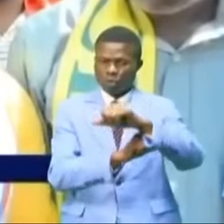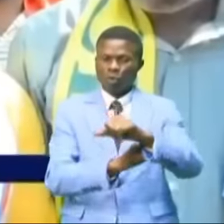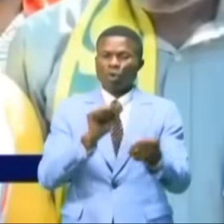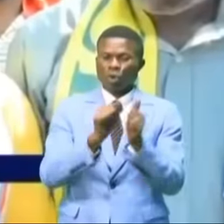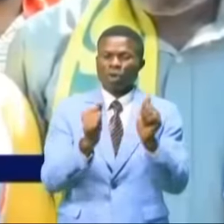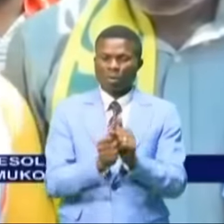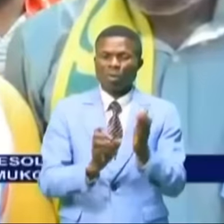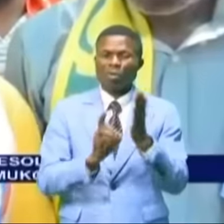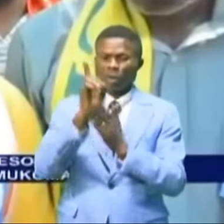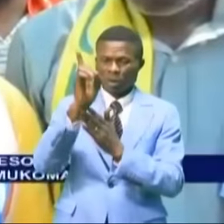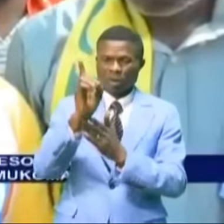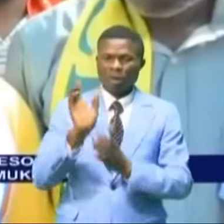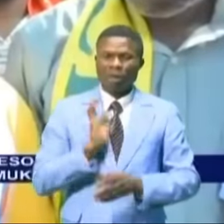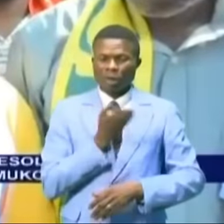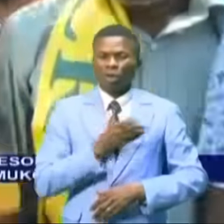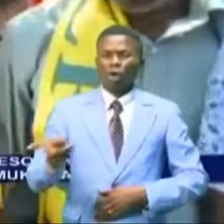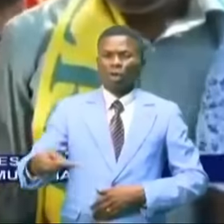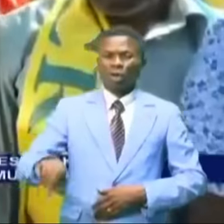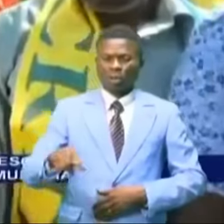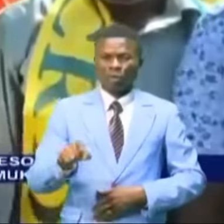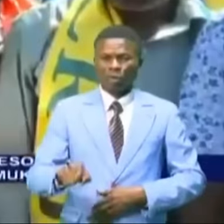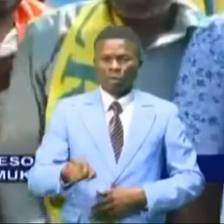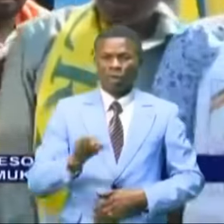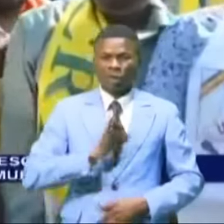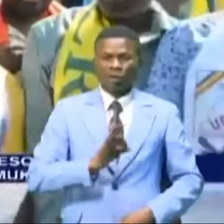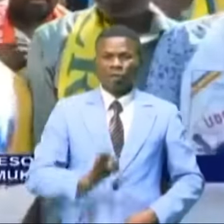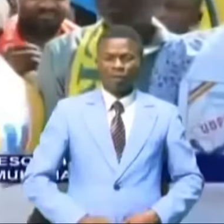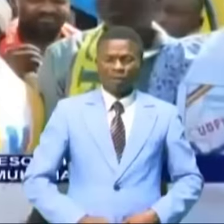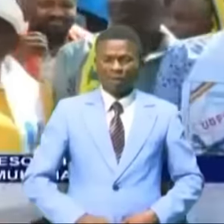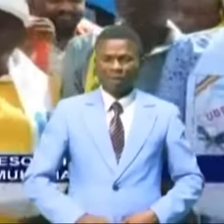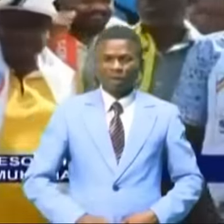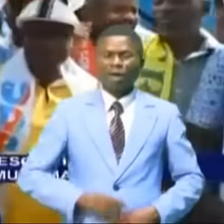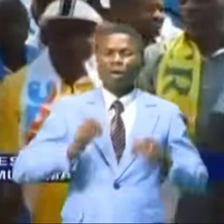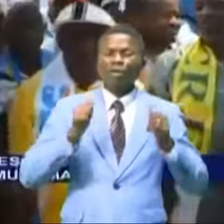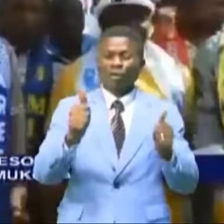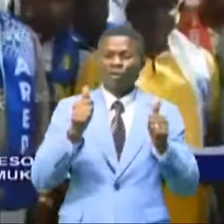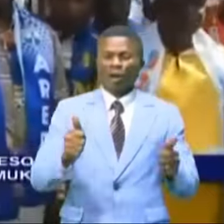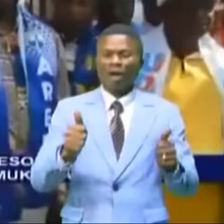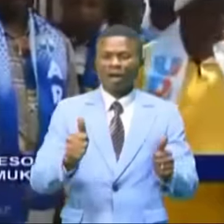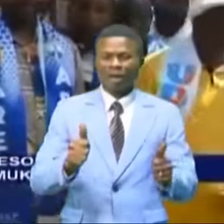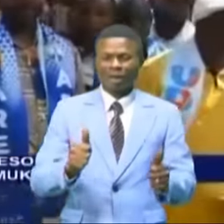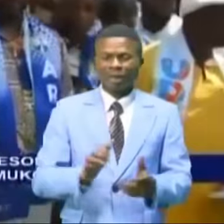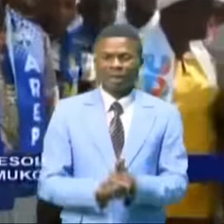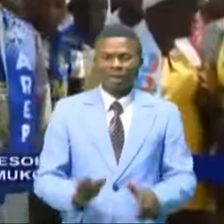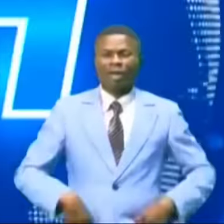du développement de notre province. Félix Antoine Tshisekedi dit viva ! Viva !